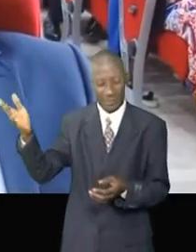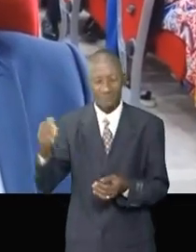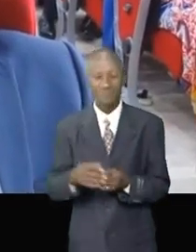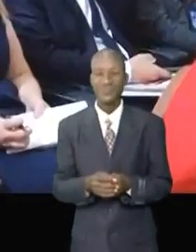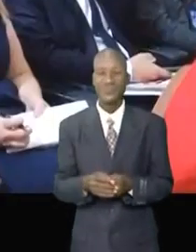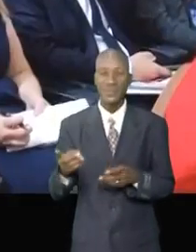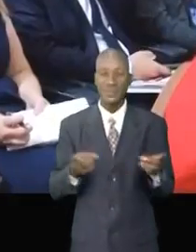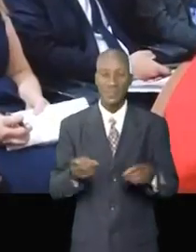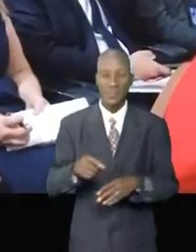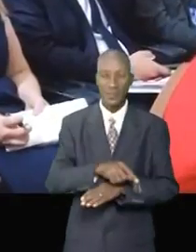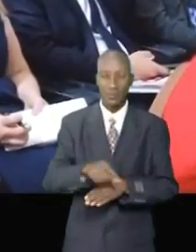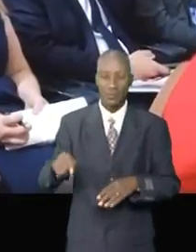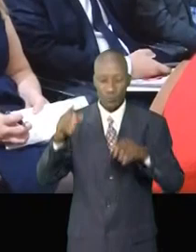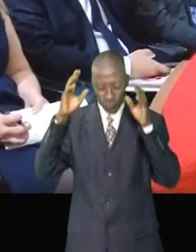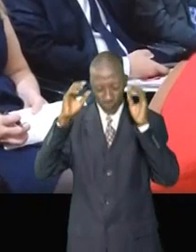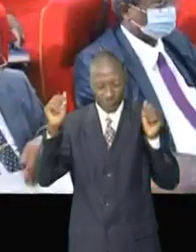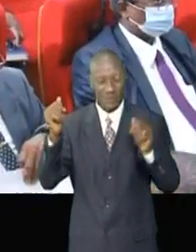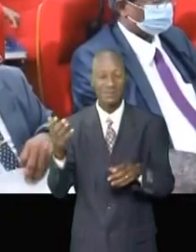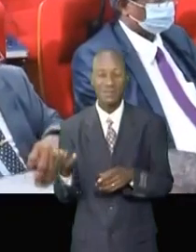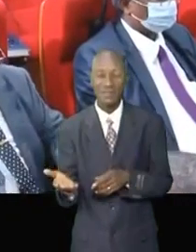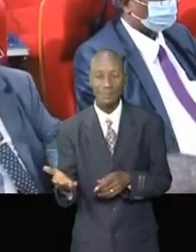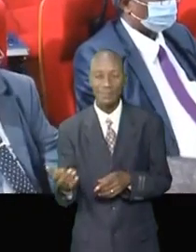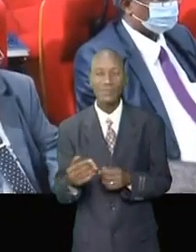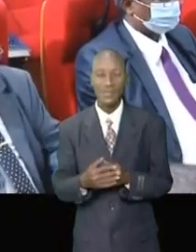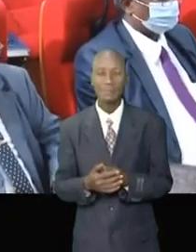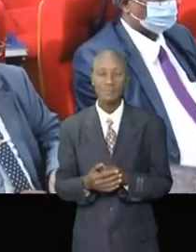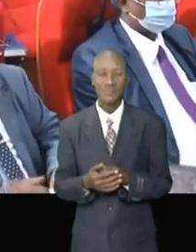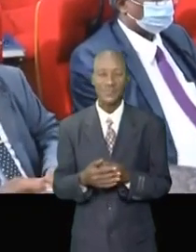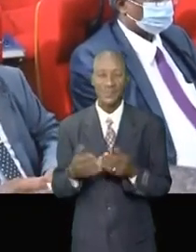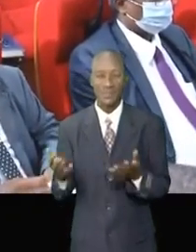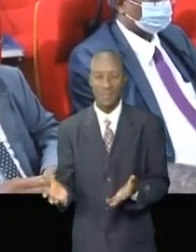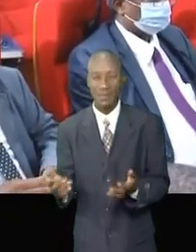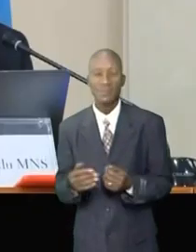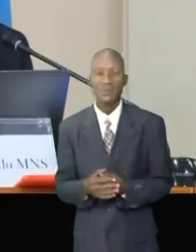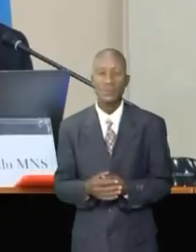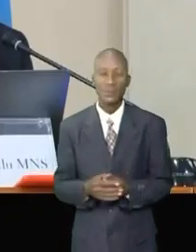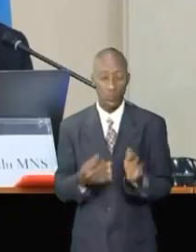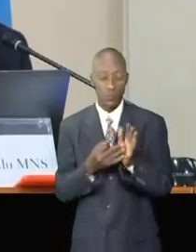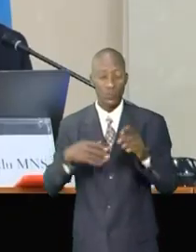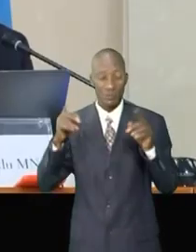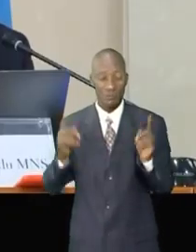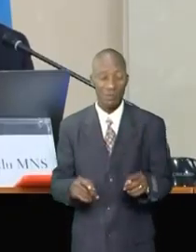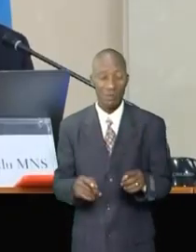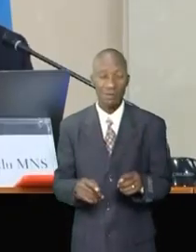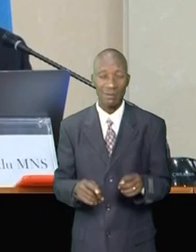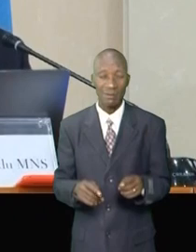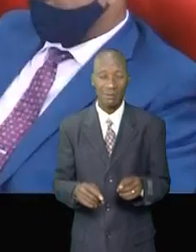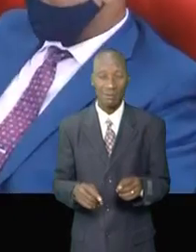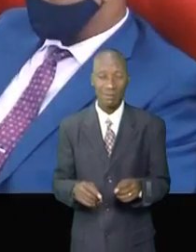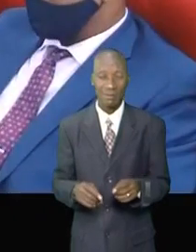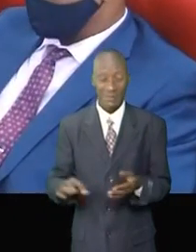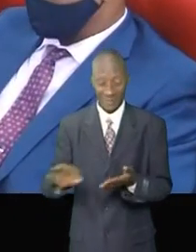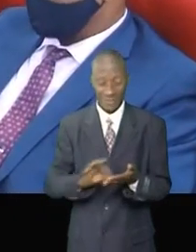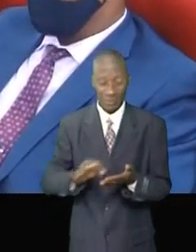Guy Nyembo, des ambassadeurs accrédités en RDC, des acteurs de la société civile. 8 ans après, les différentes interventions à l'occasion de